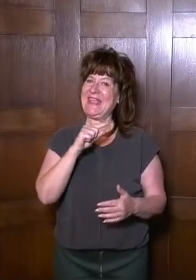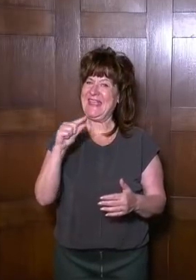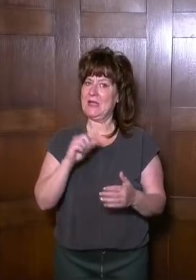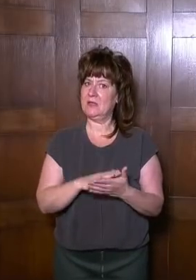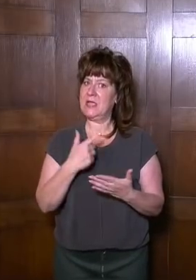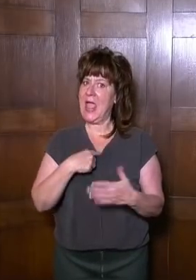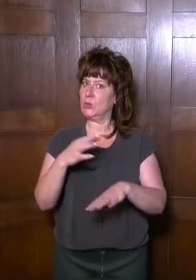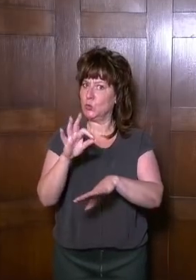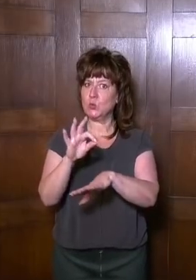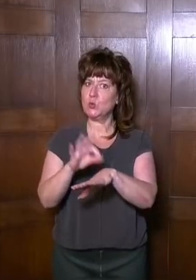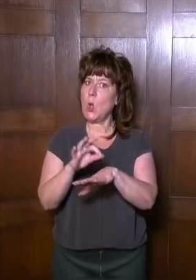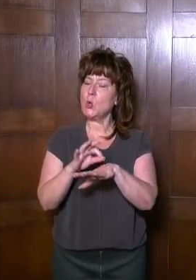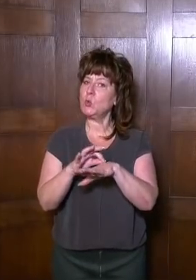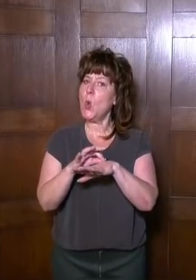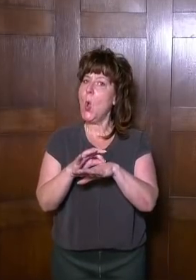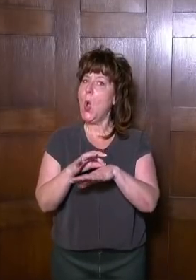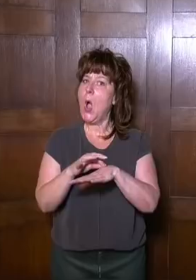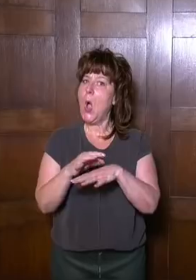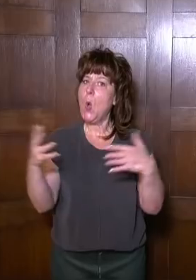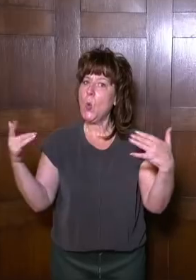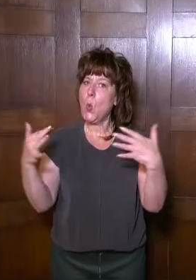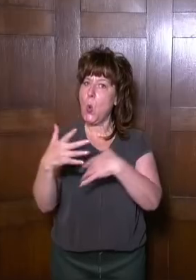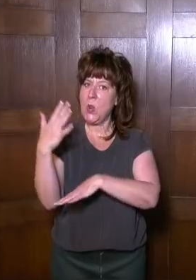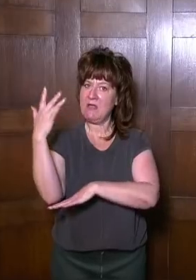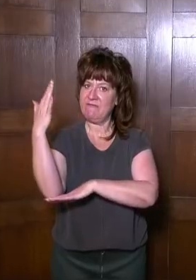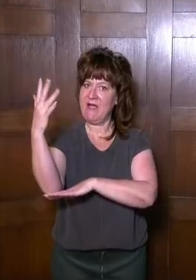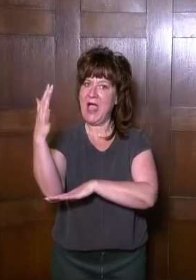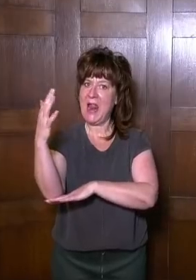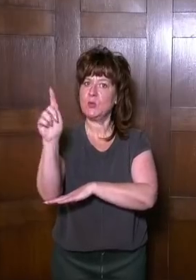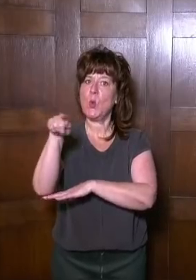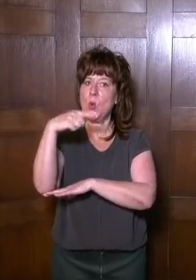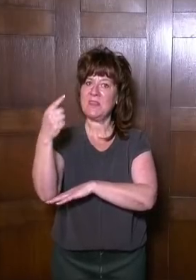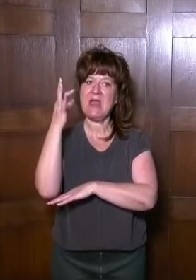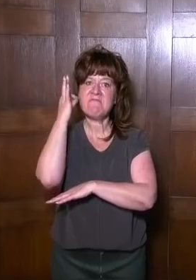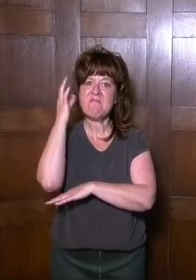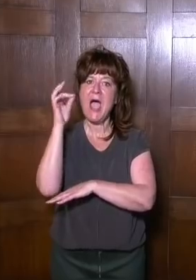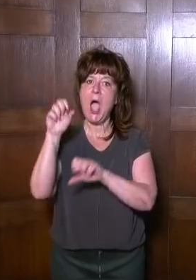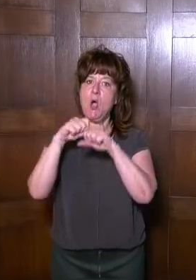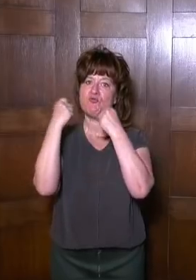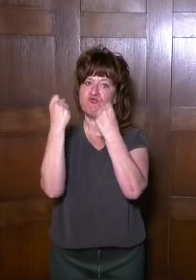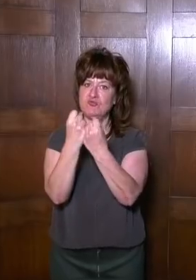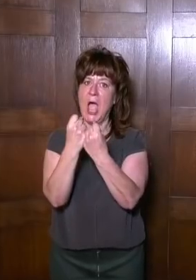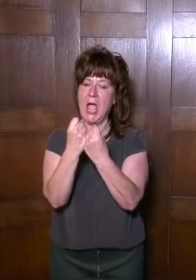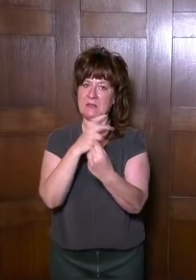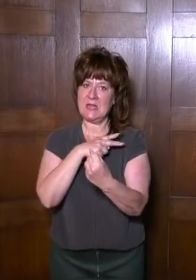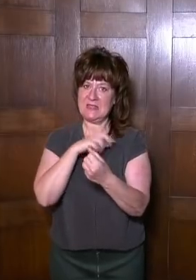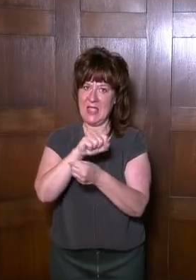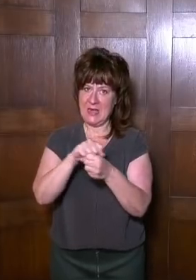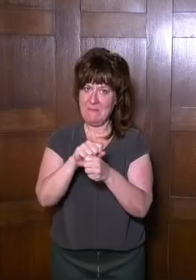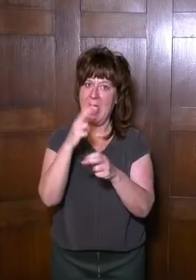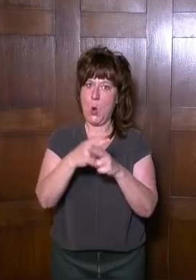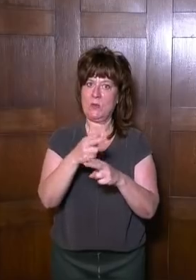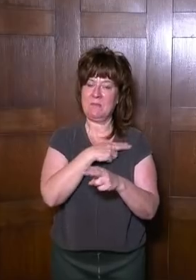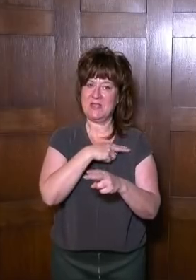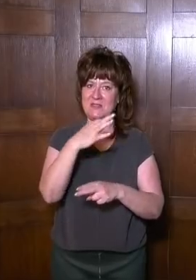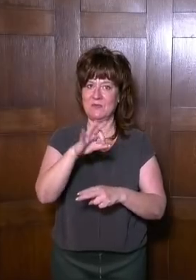Herr Dr. Grünewald und dann natürlich Frau Staatsministerin Mayer und der MP. Das ist immer ein bisschen schwierig, wenn man